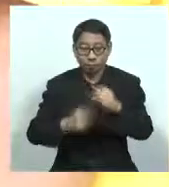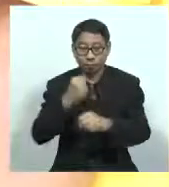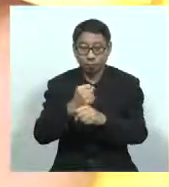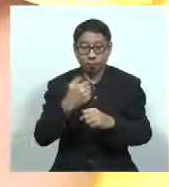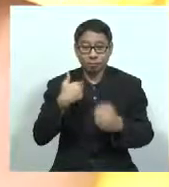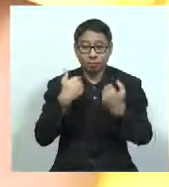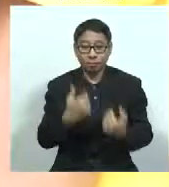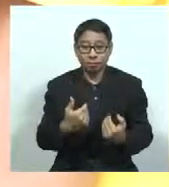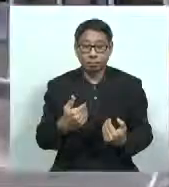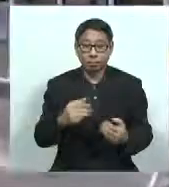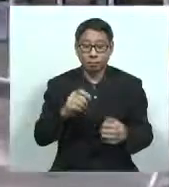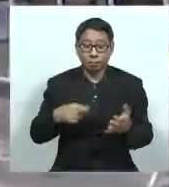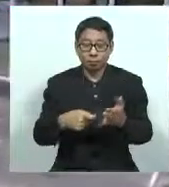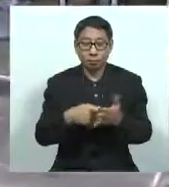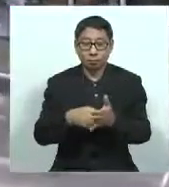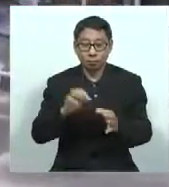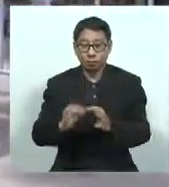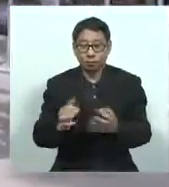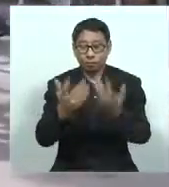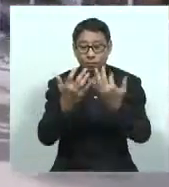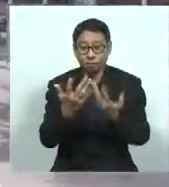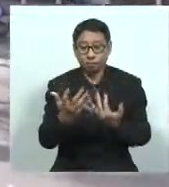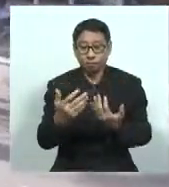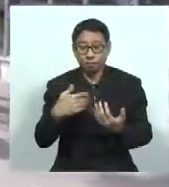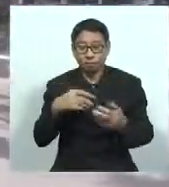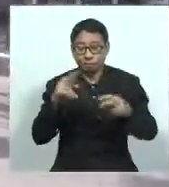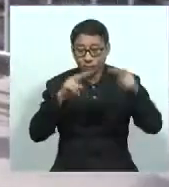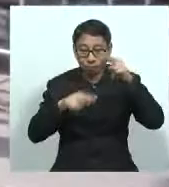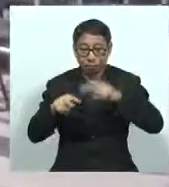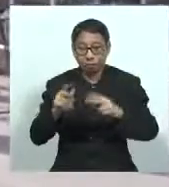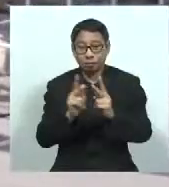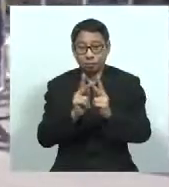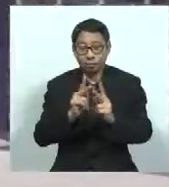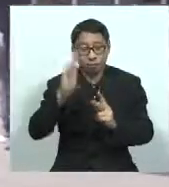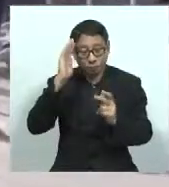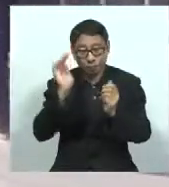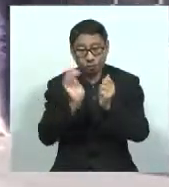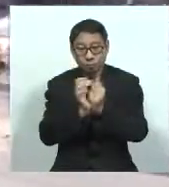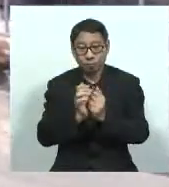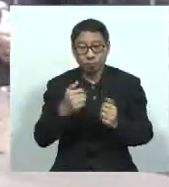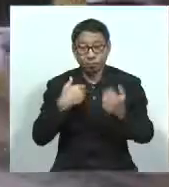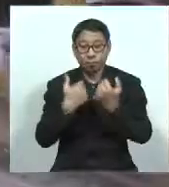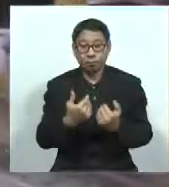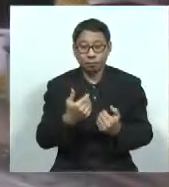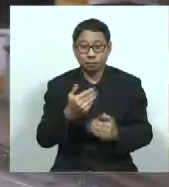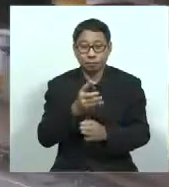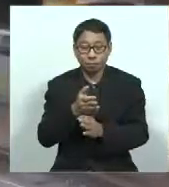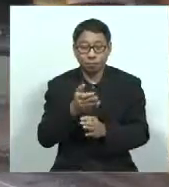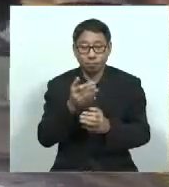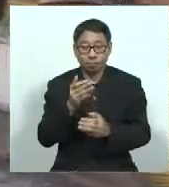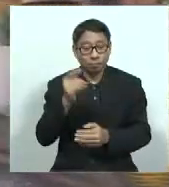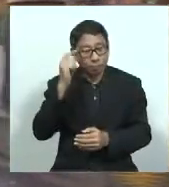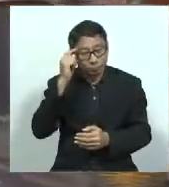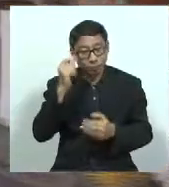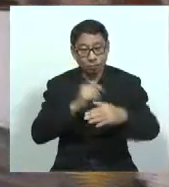าเหตุการเกิดเพลิงไหม้นั้นยังคงต้องรอผลการตรวจสอบของทางกองตำรวจพิสูจน์หลักฐานในเบื้องต้นคาด